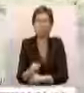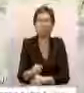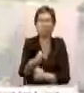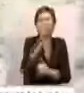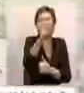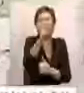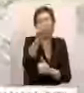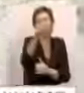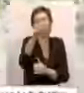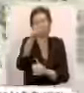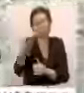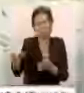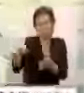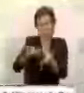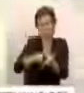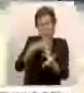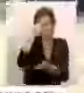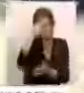Birasami, RTM.